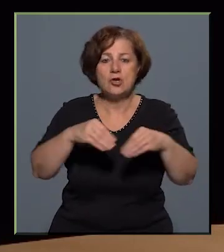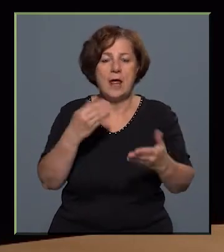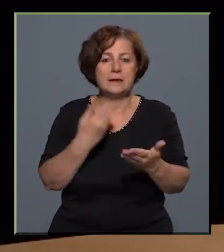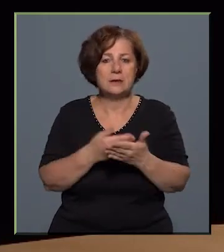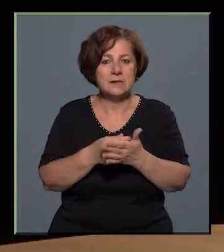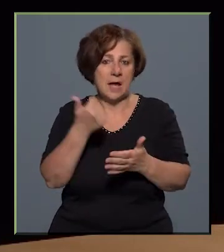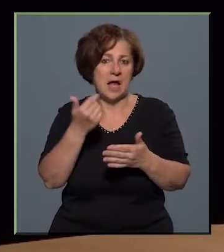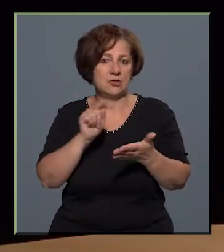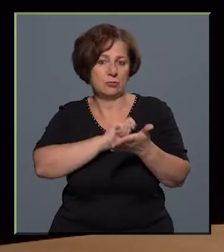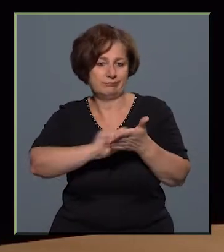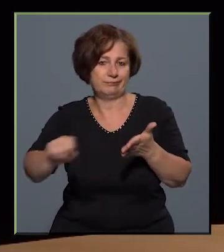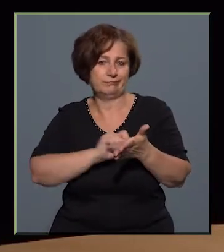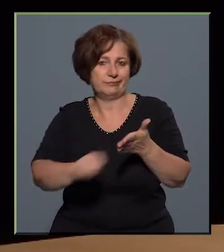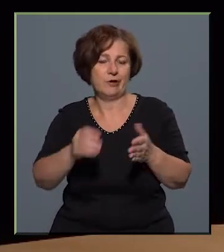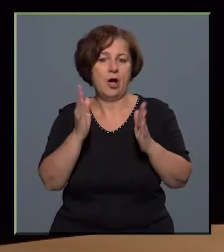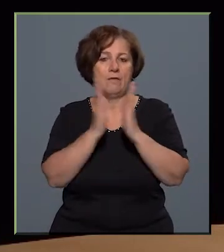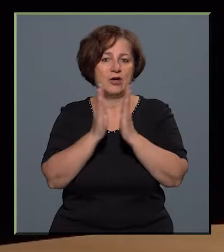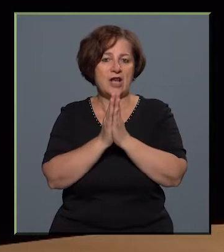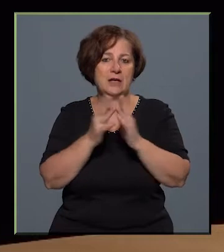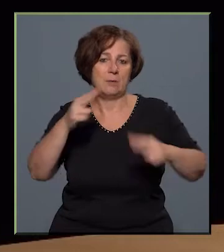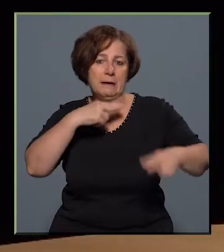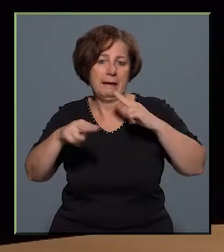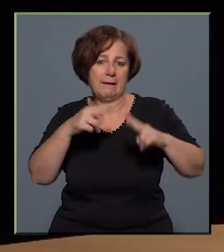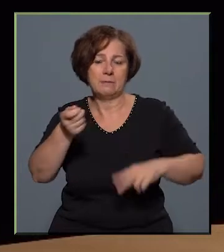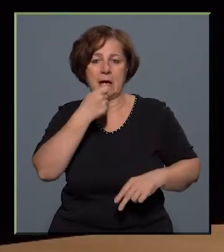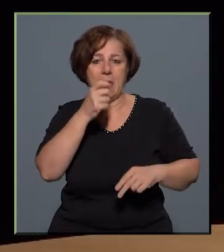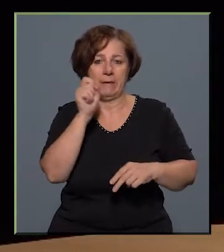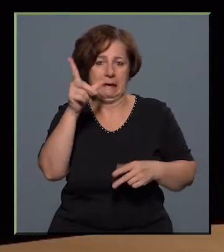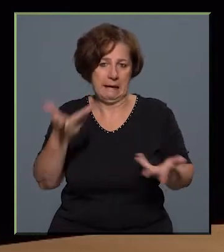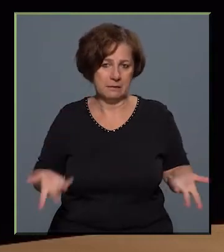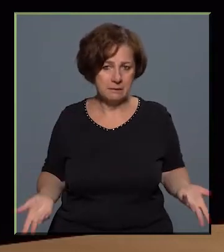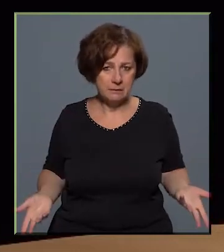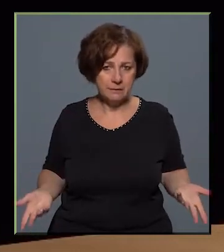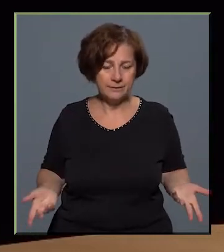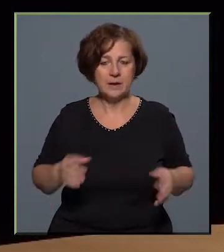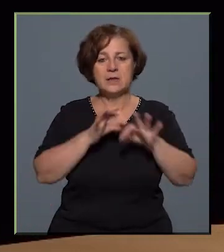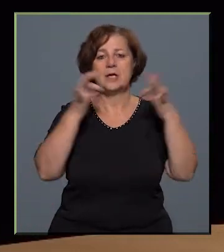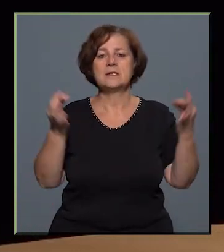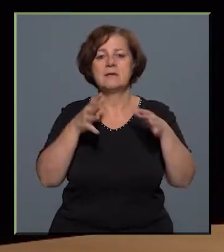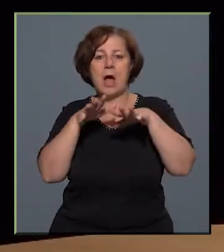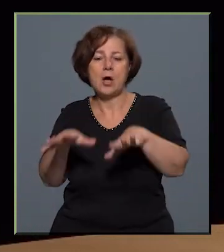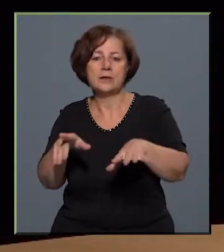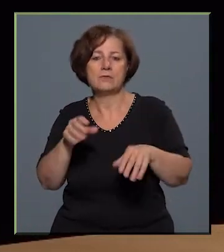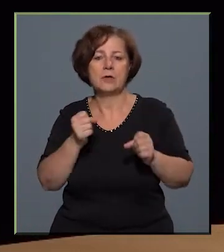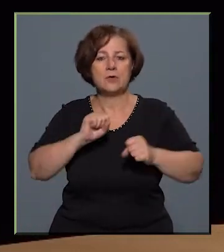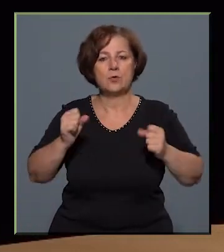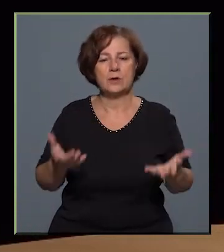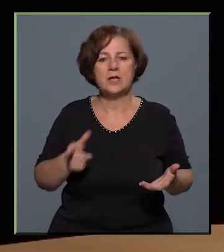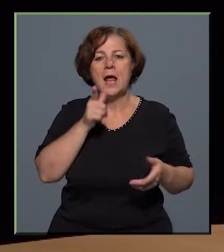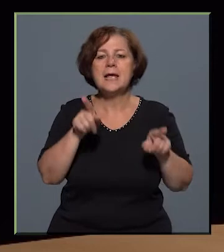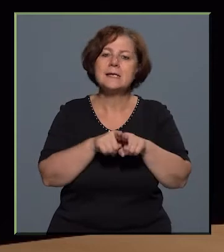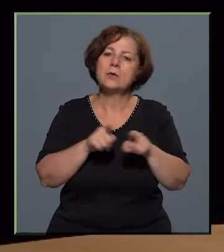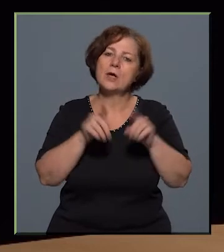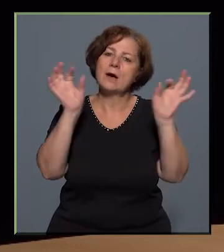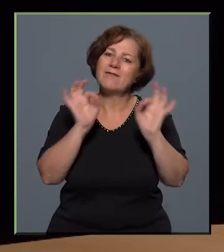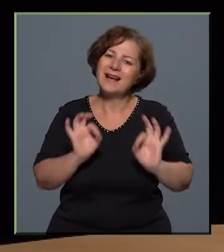kasszát, lehet, hogy elsők között húzzuk le a vasárnapi éttermi ebédet, és ez nyilván hatni fog az ő működésekre. Tehát lesznek